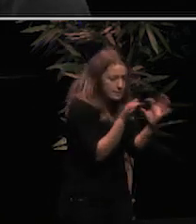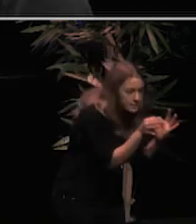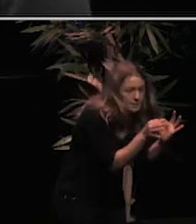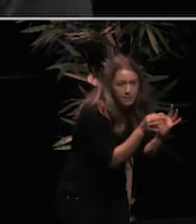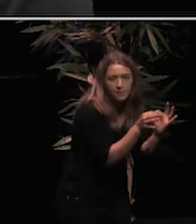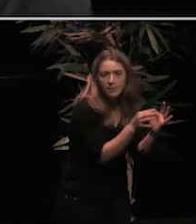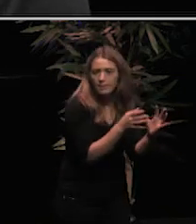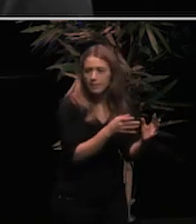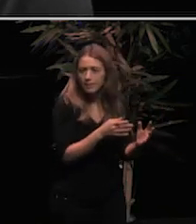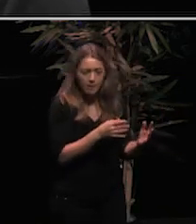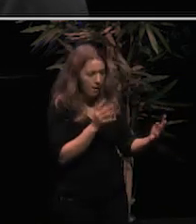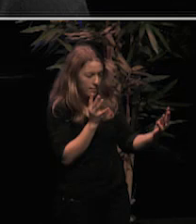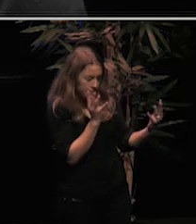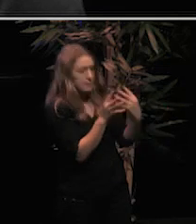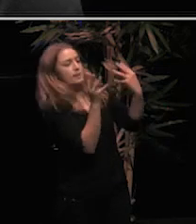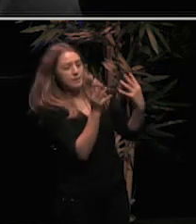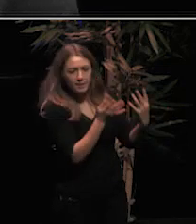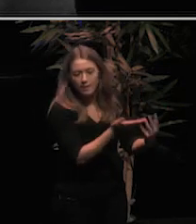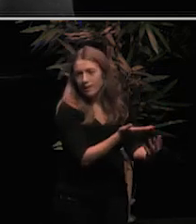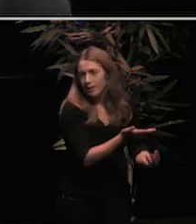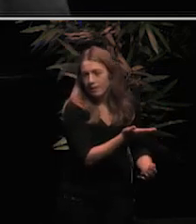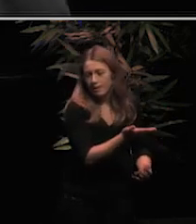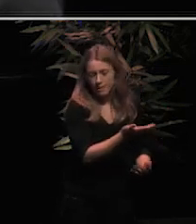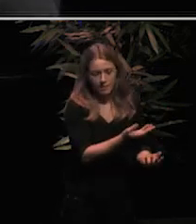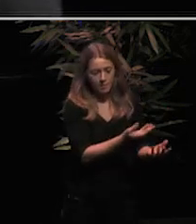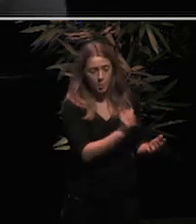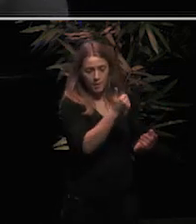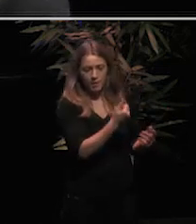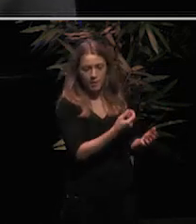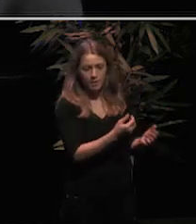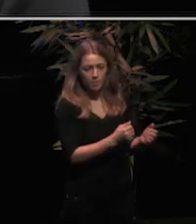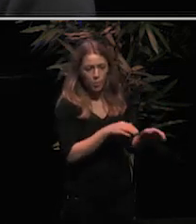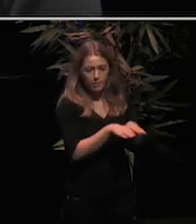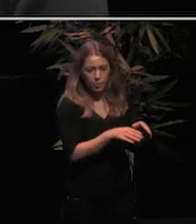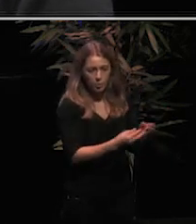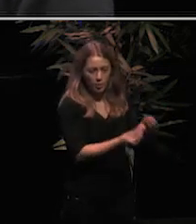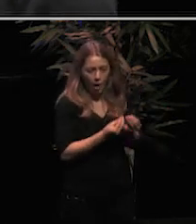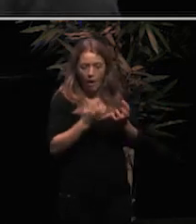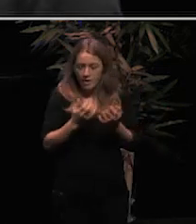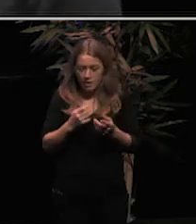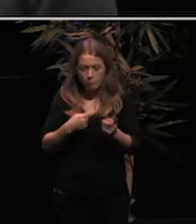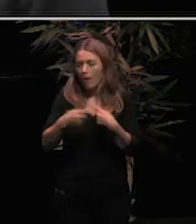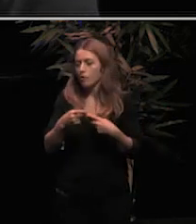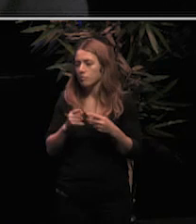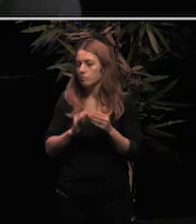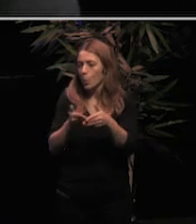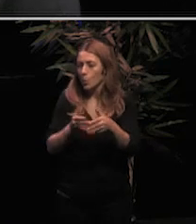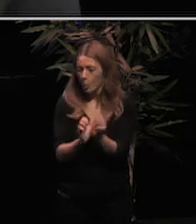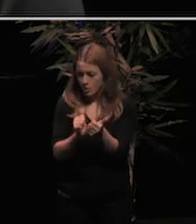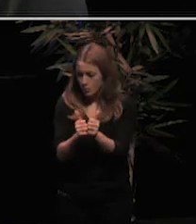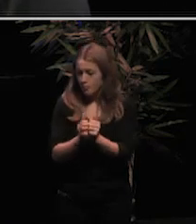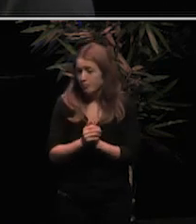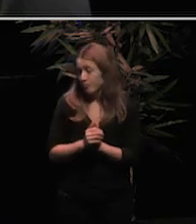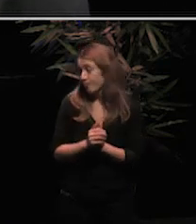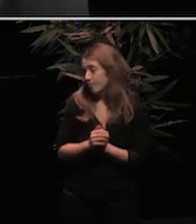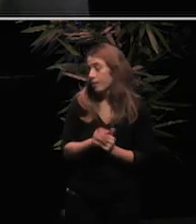en fait, cette rencontre avec l'océan qui m'a poussé en fait à devenir compétiteur. Après est venue effectivement cette